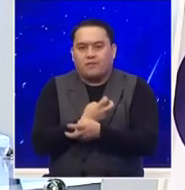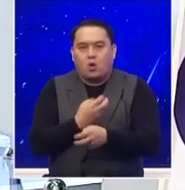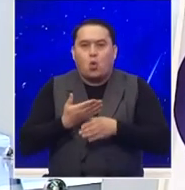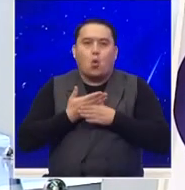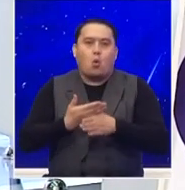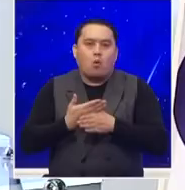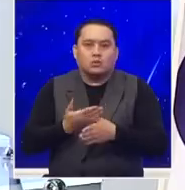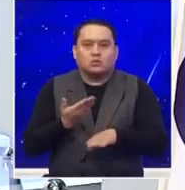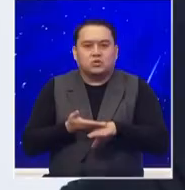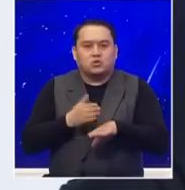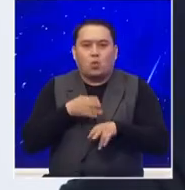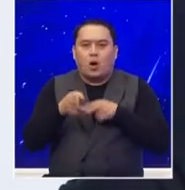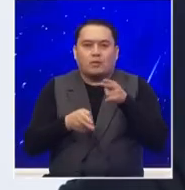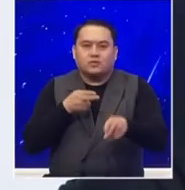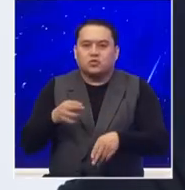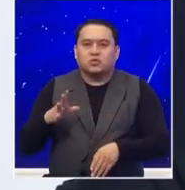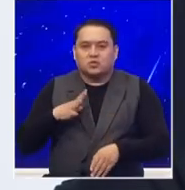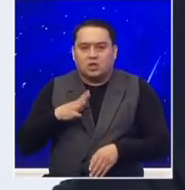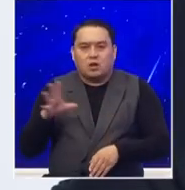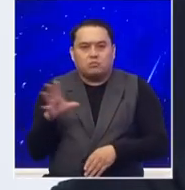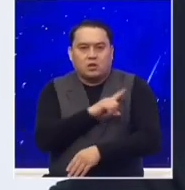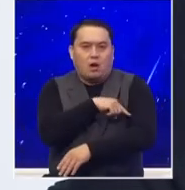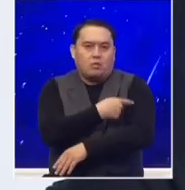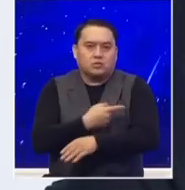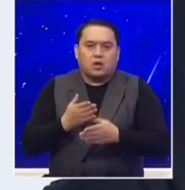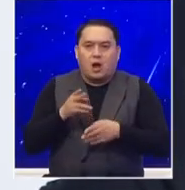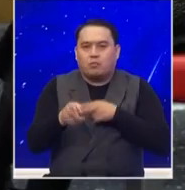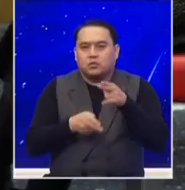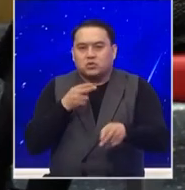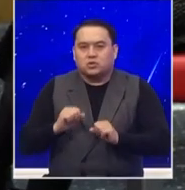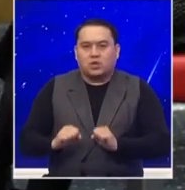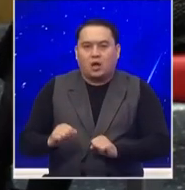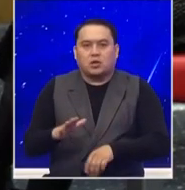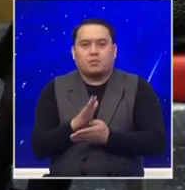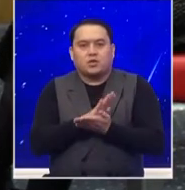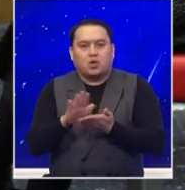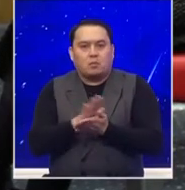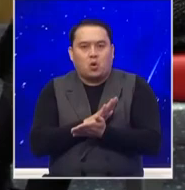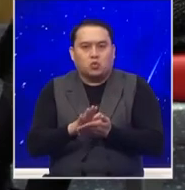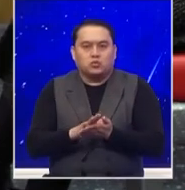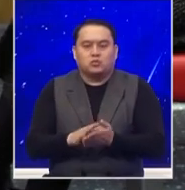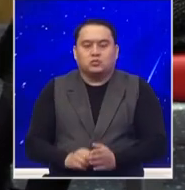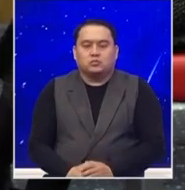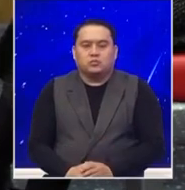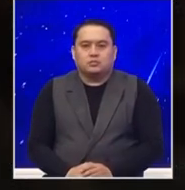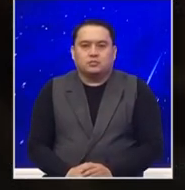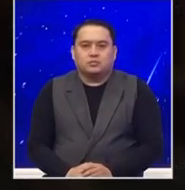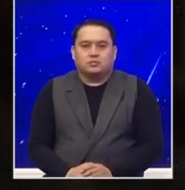аясында ауыр оталар жасатқан. Барлық операциялар сақтандырылғандар үшін тегін әрі қол жетімді болды.